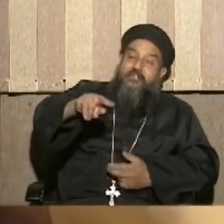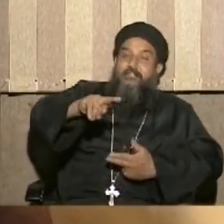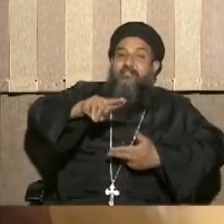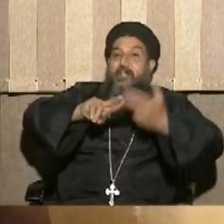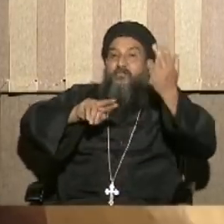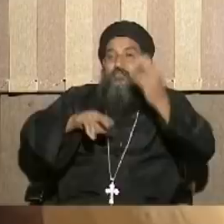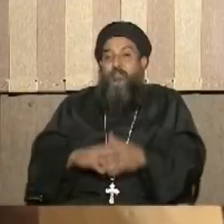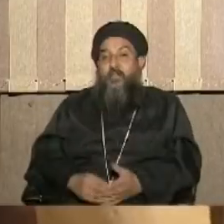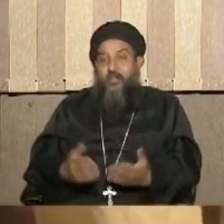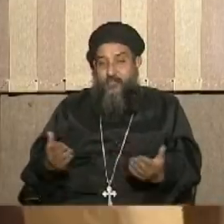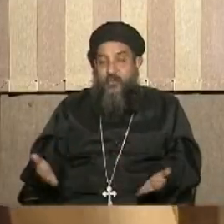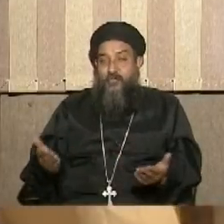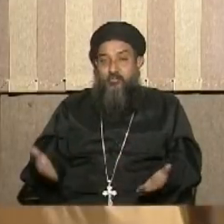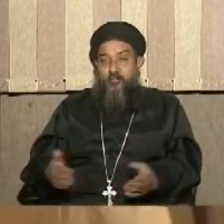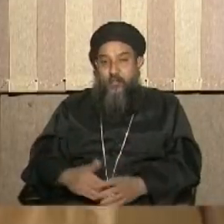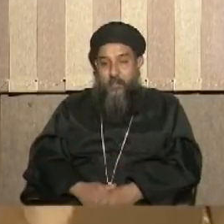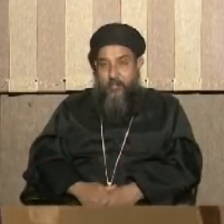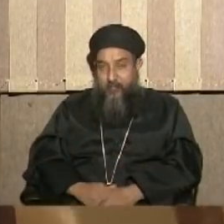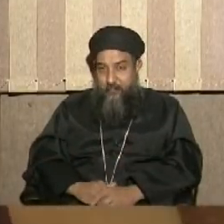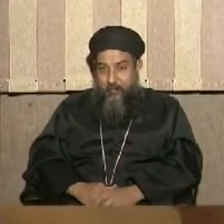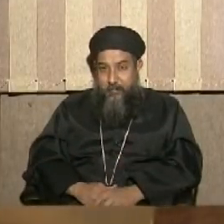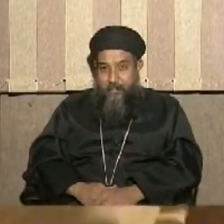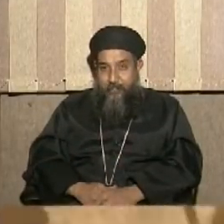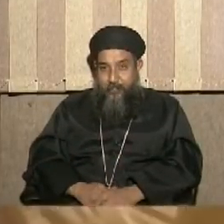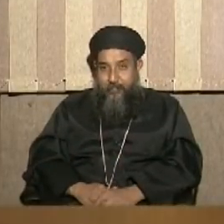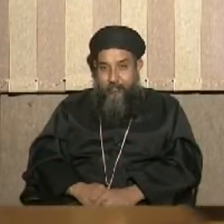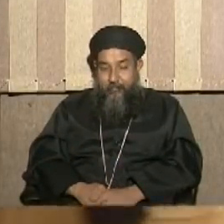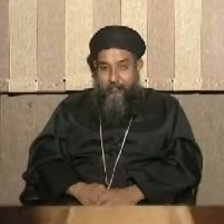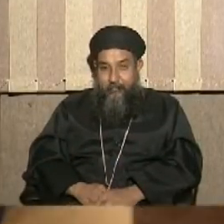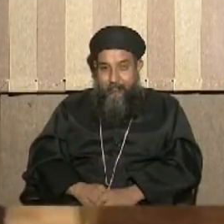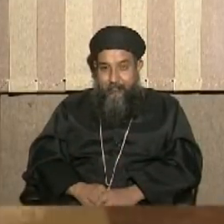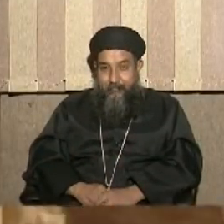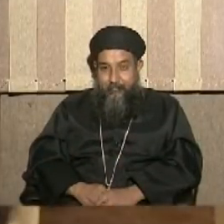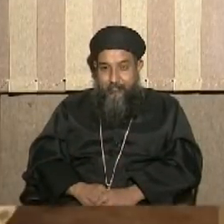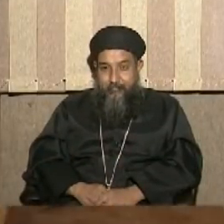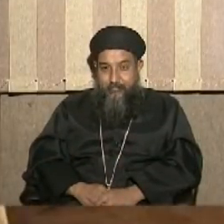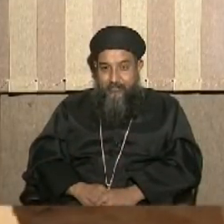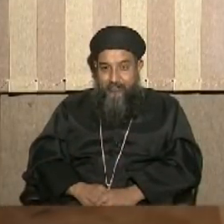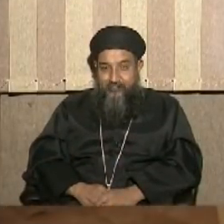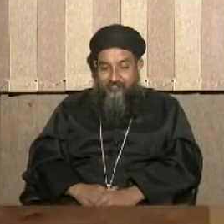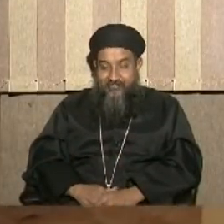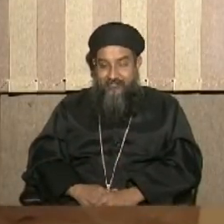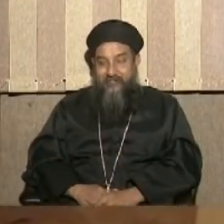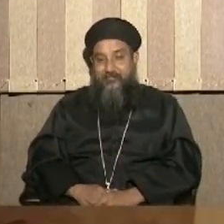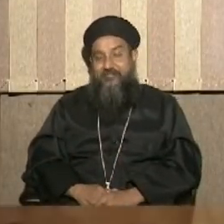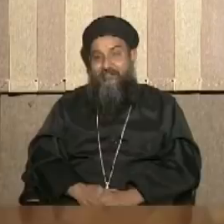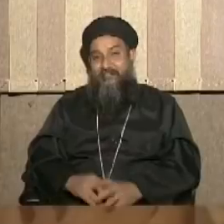والسفر. اقعدوا يا ولادي، اتفضلوا.